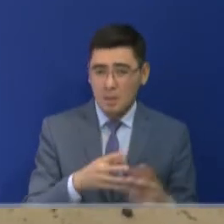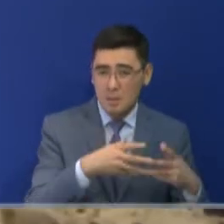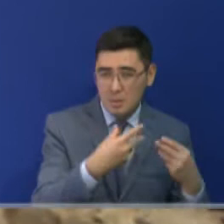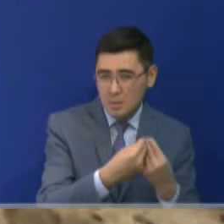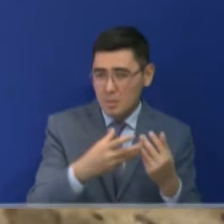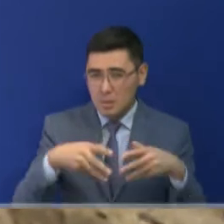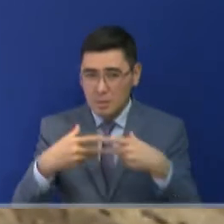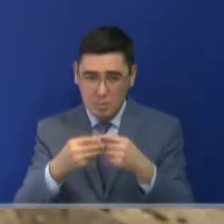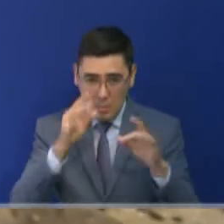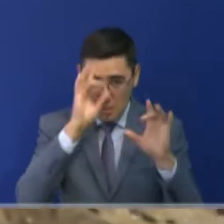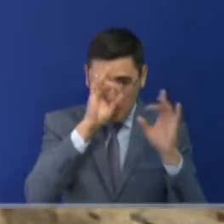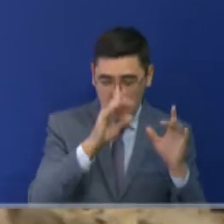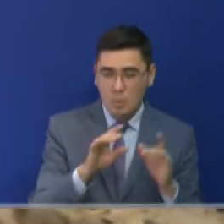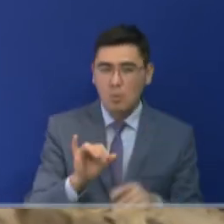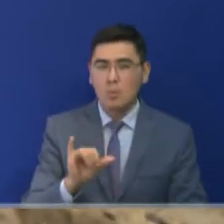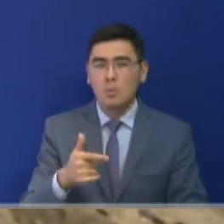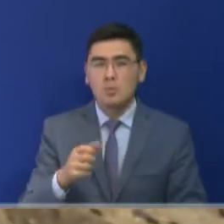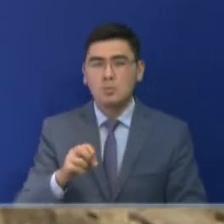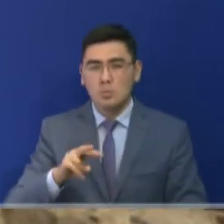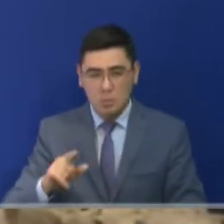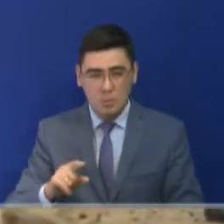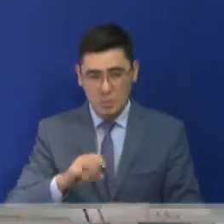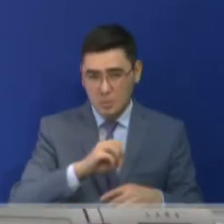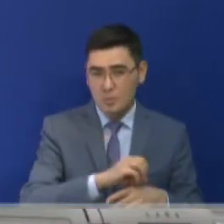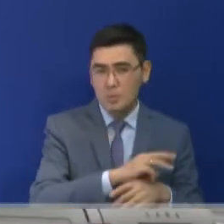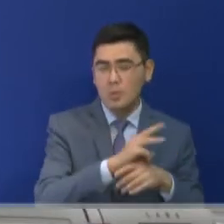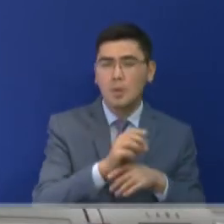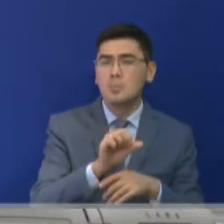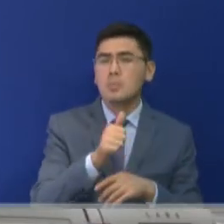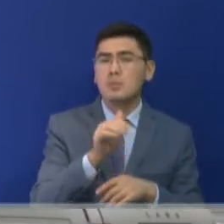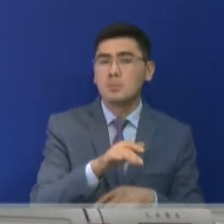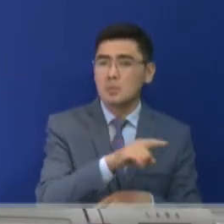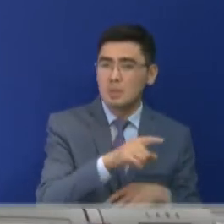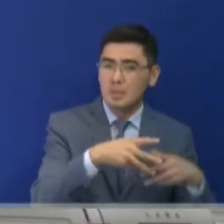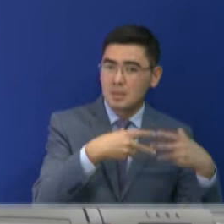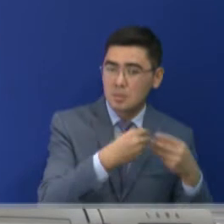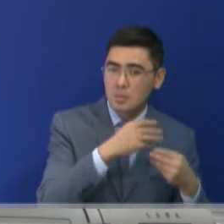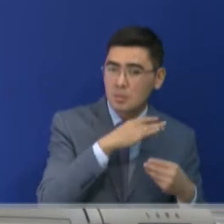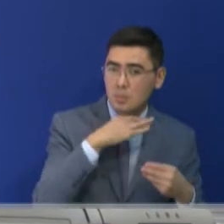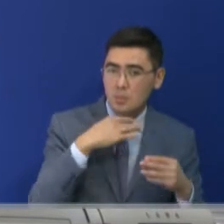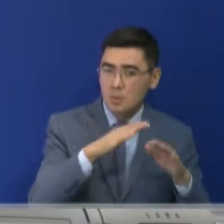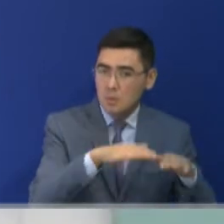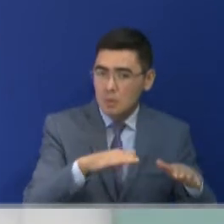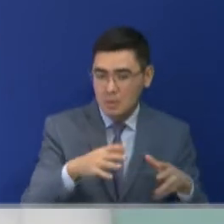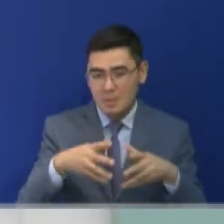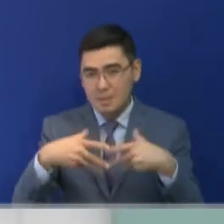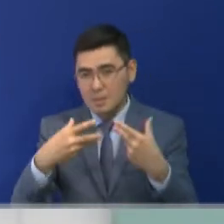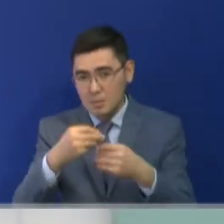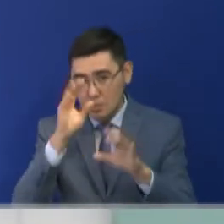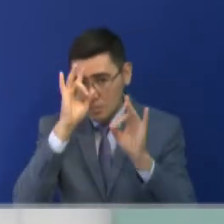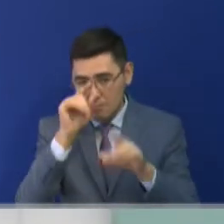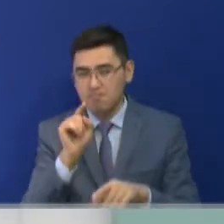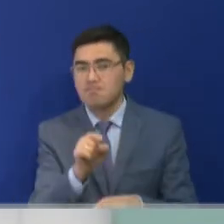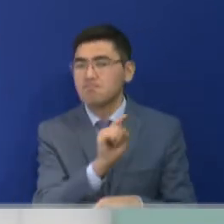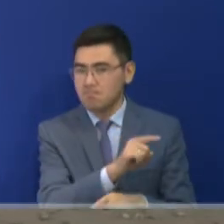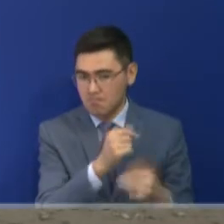топливом. Внимание в первую очередь уделяется малообеспеченным и многодетным. Организаторы приглашают неравнодушных людей принять участие